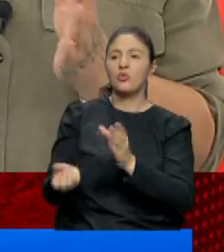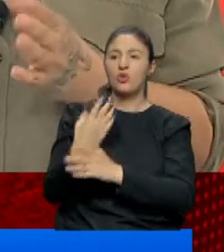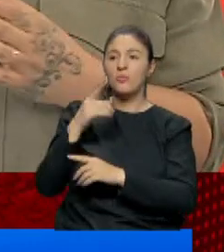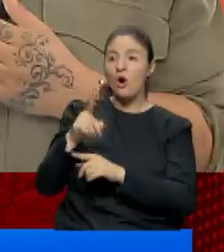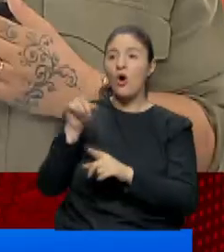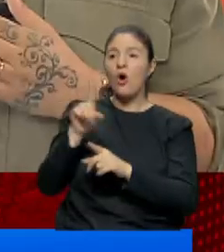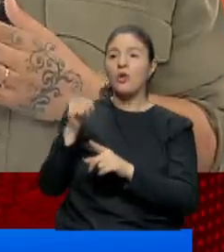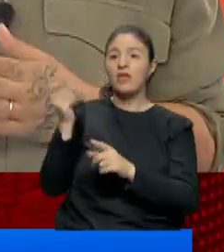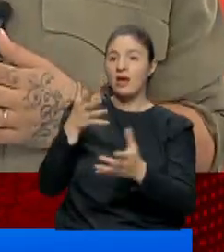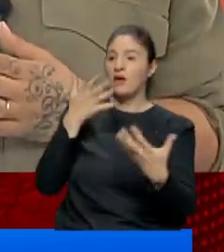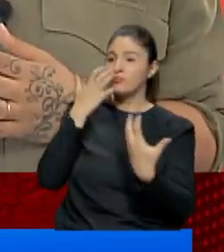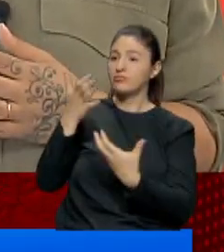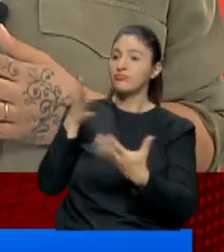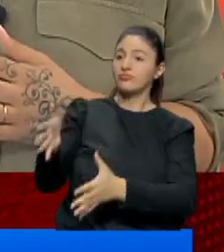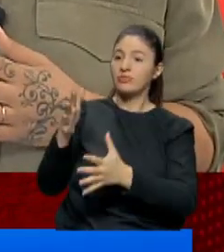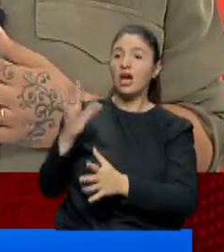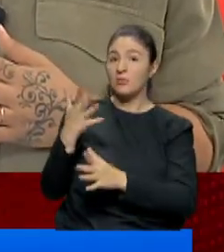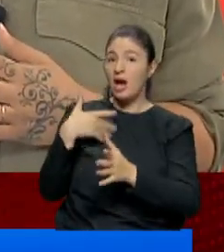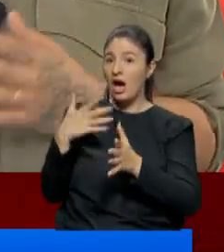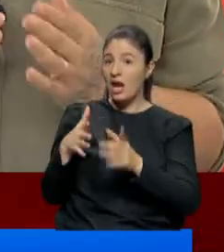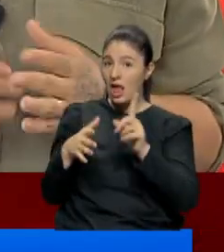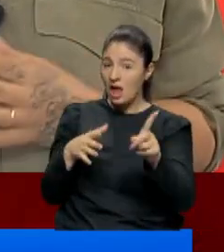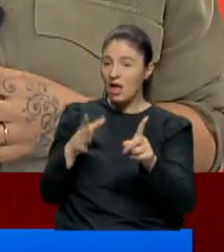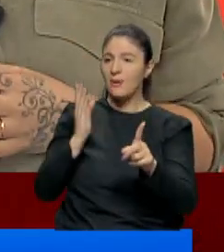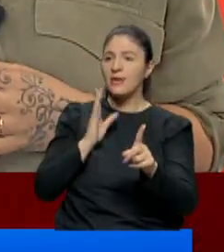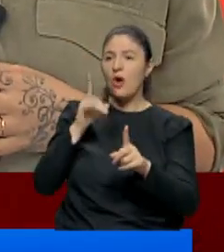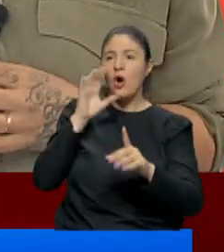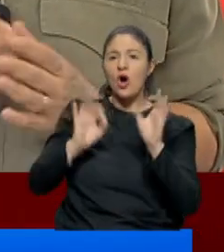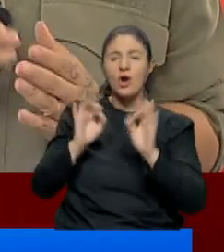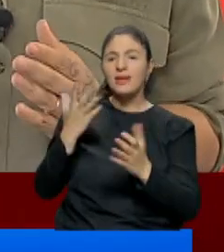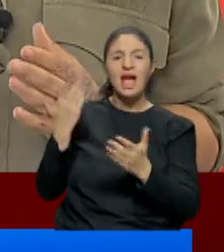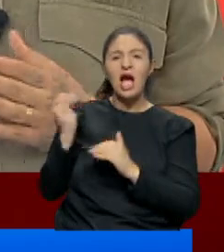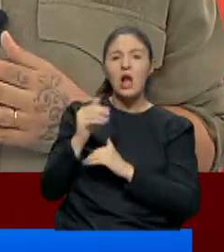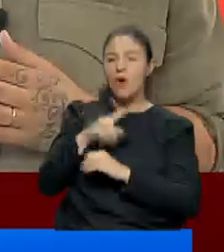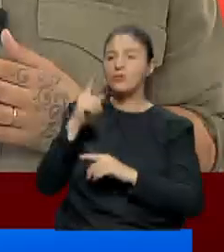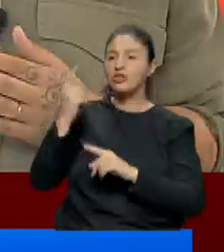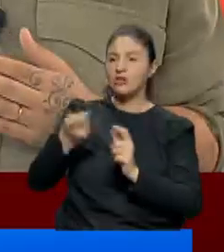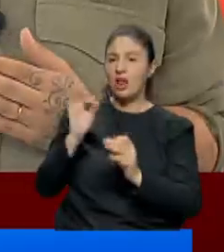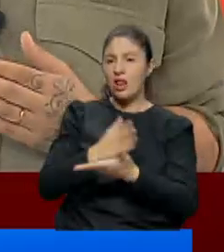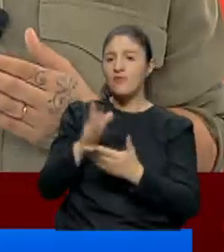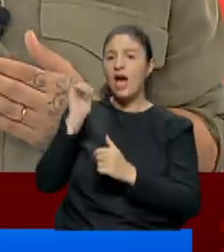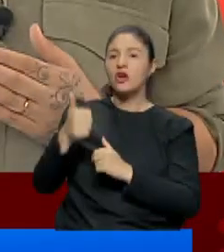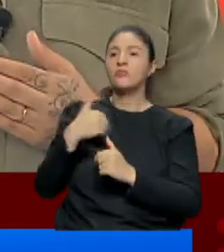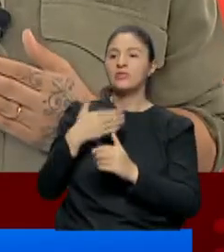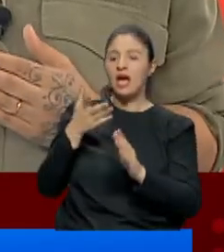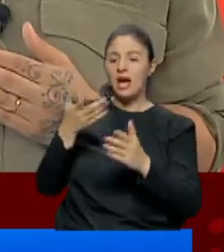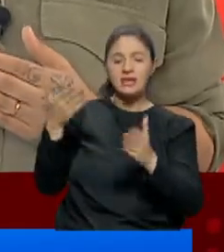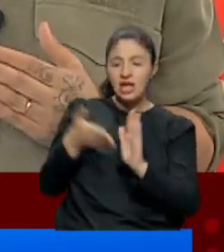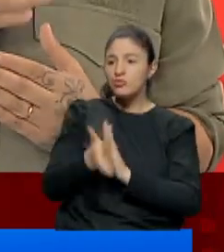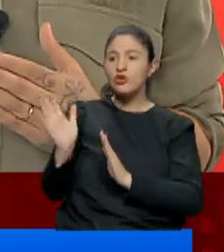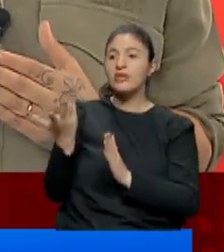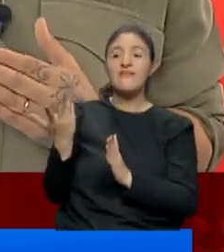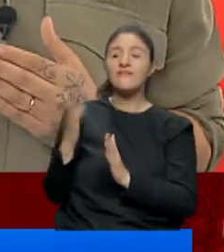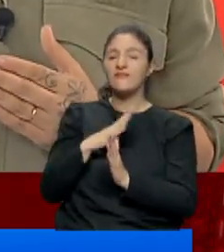halone pazarı bekliyor mi acaba Hale giriyor bir ölçme sistemi kurduk hala çalışan bir ölçme sistemi her gün bize giren çıkan